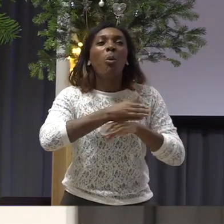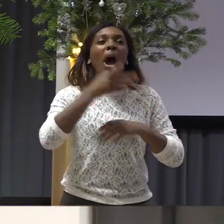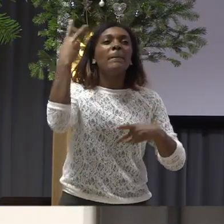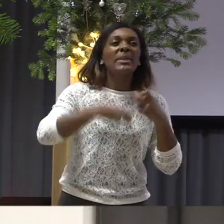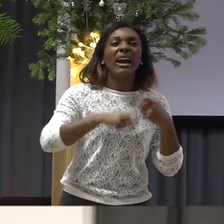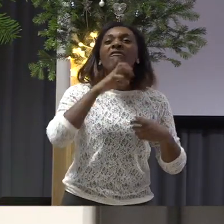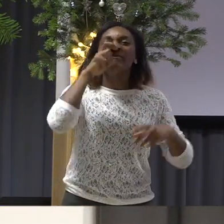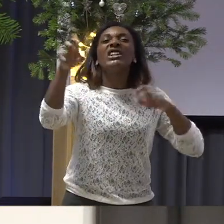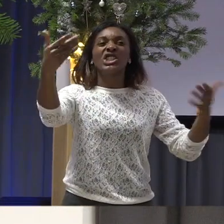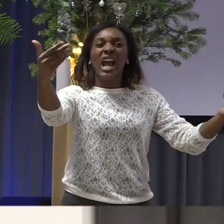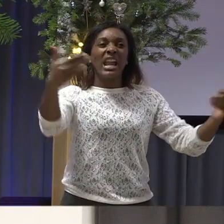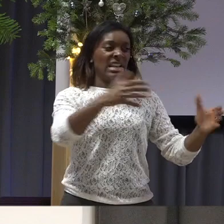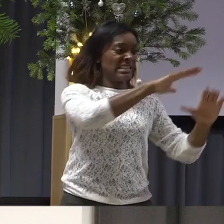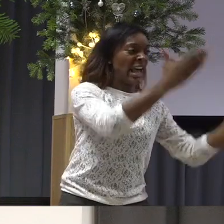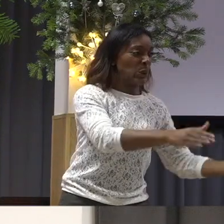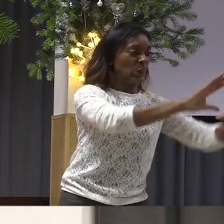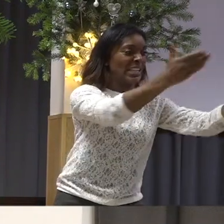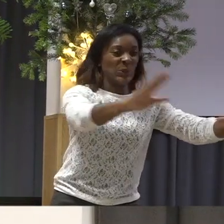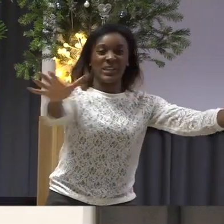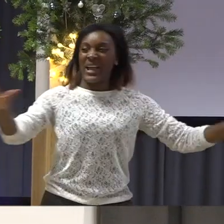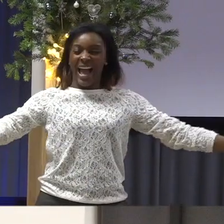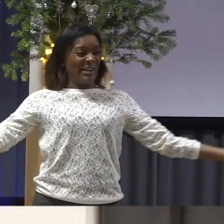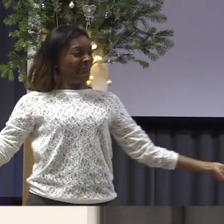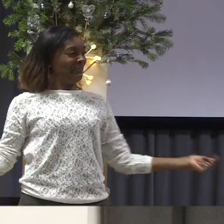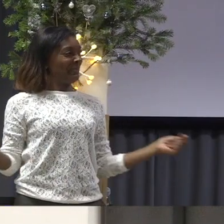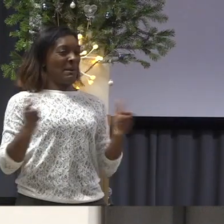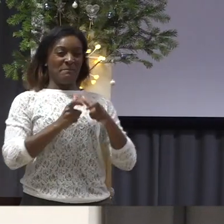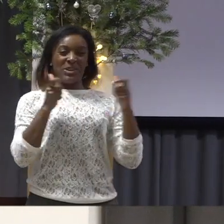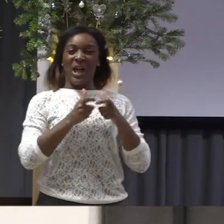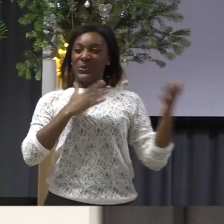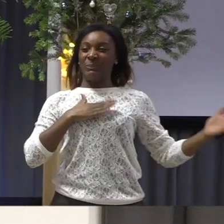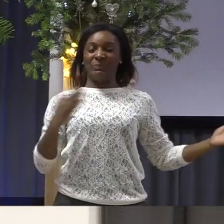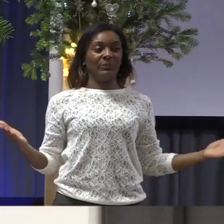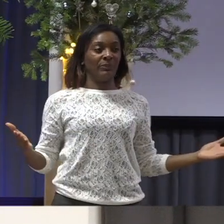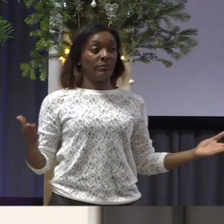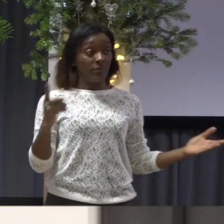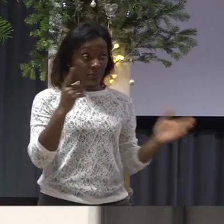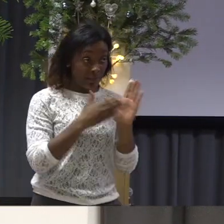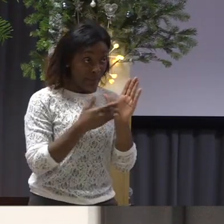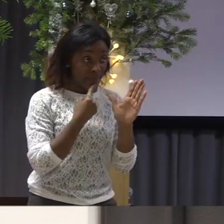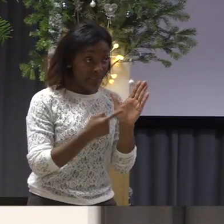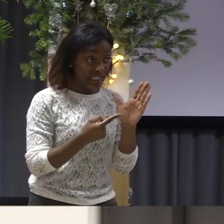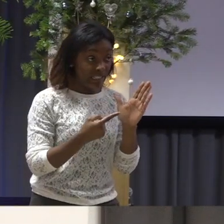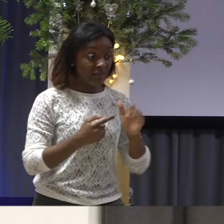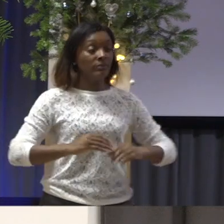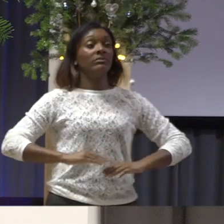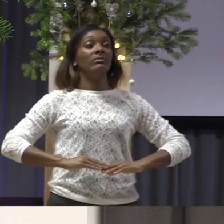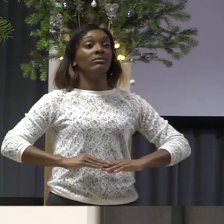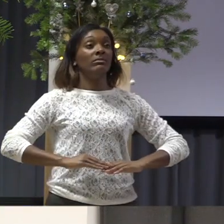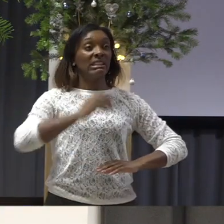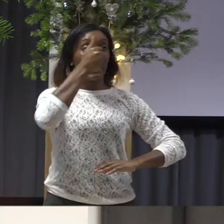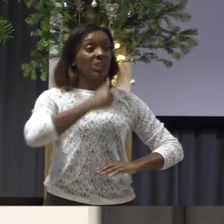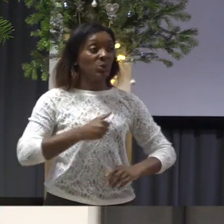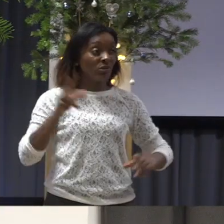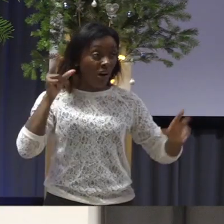pierres. Et la parole de Dieu est intéressante. Qui ne voit point. Ça, la marque importante.